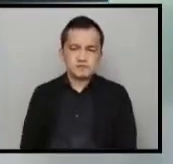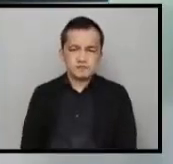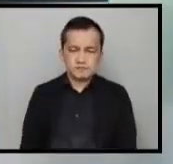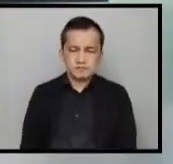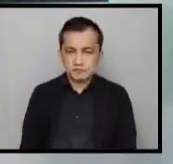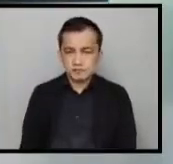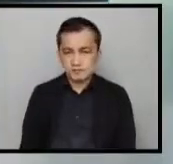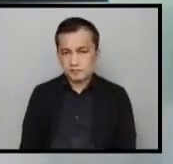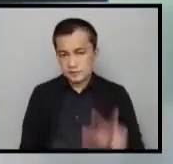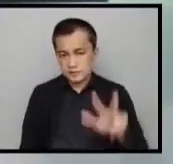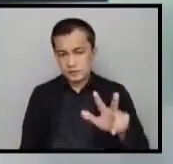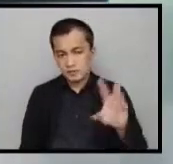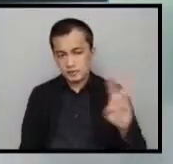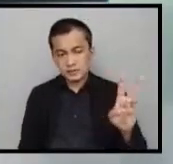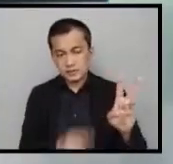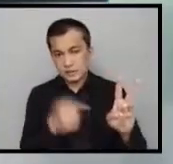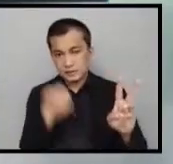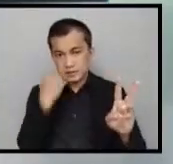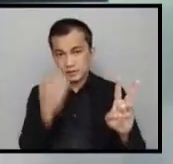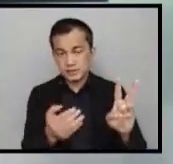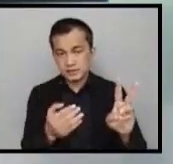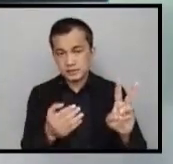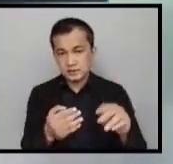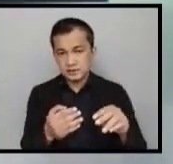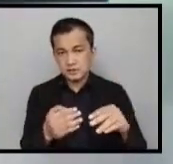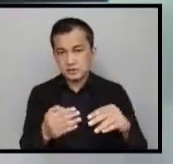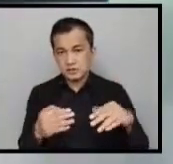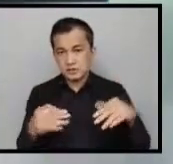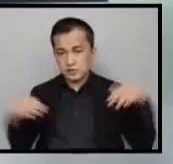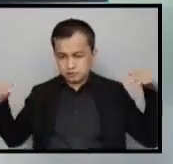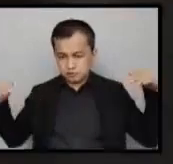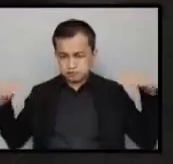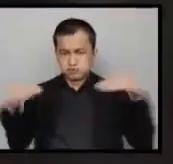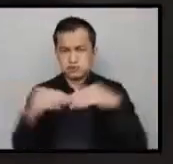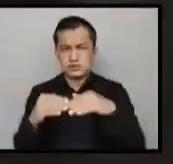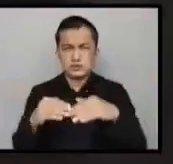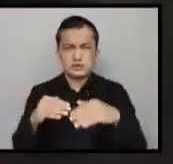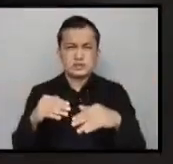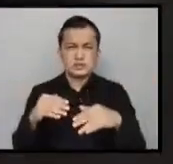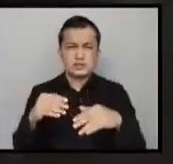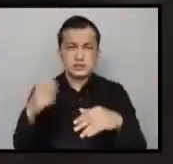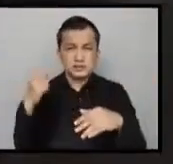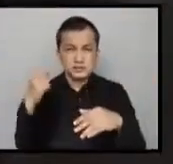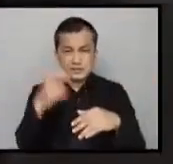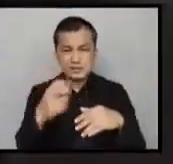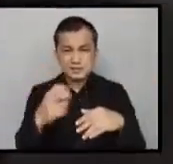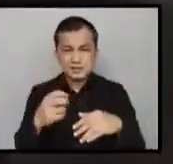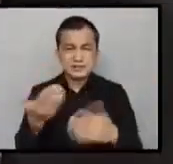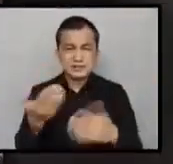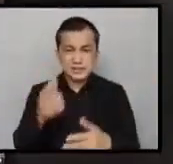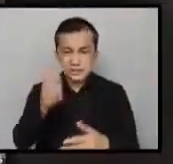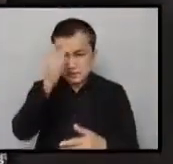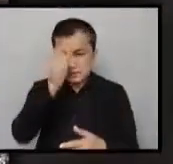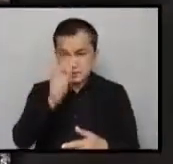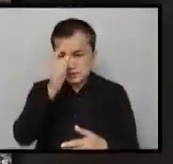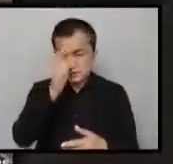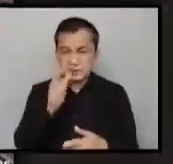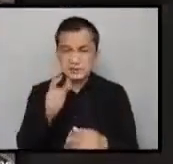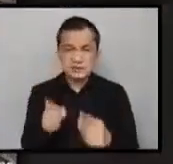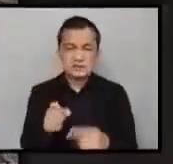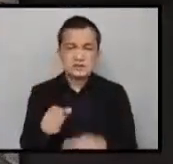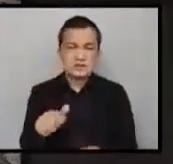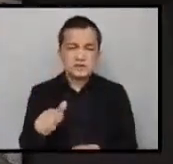36 na ang namatay sa banggaan ng dalawang tren sa Greece. 85 naman ang sugatan sa insidente. Agad namang isinugod